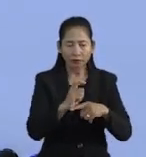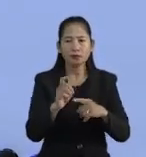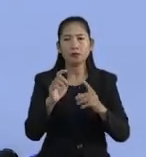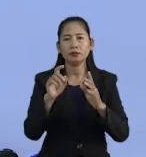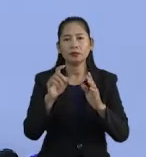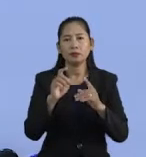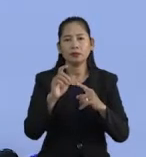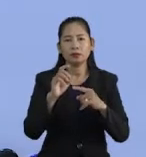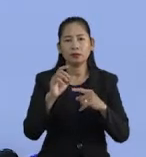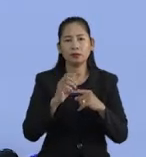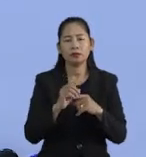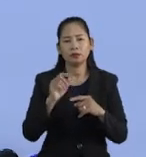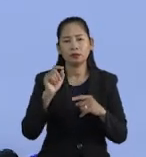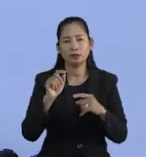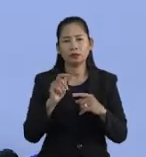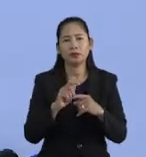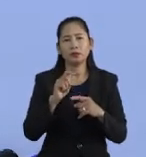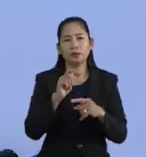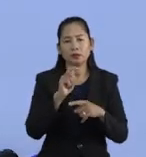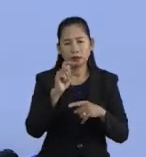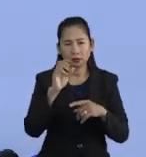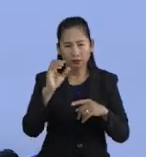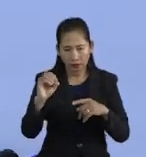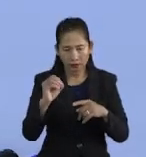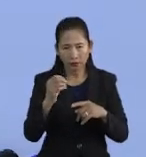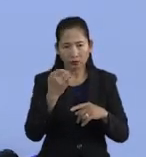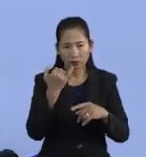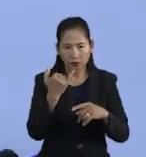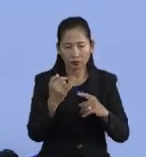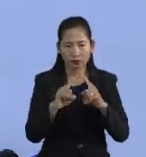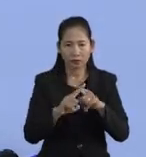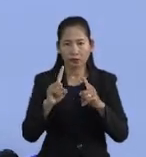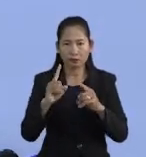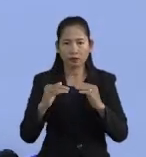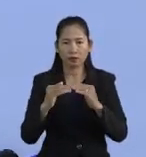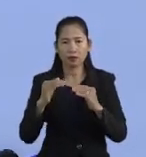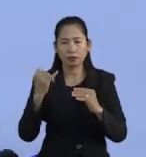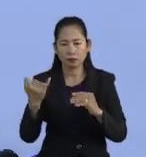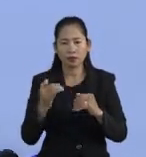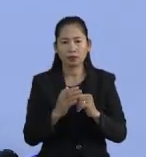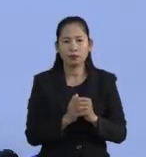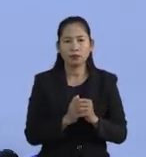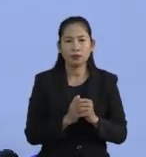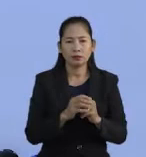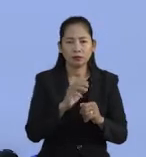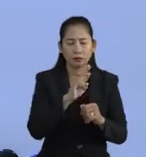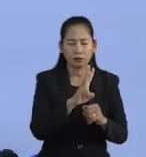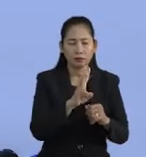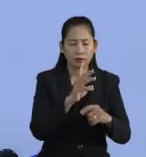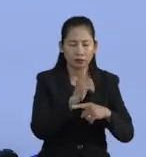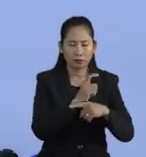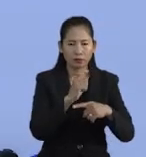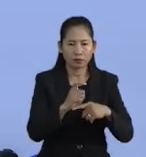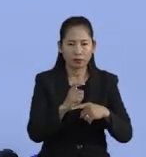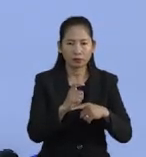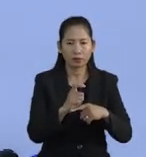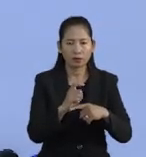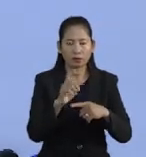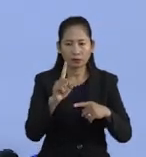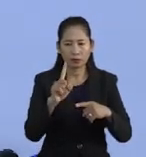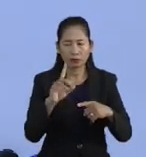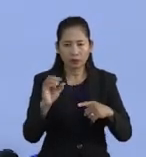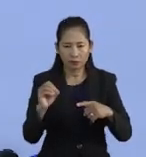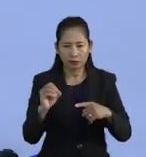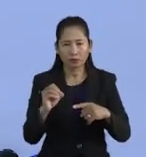rì miến tầm lấy bầm muối con đường muối mà bầm muối bay nữ tung